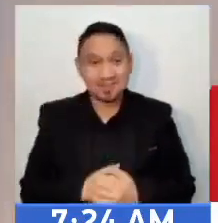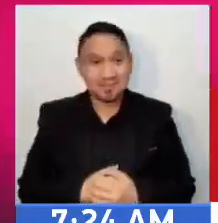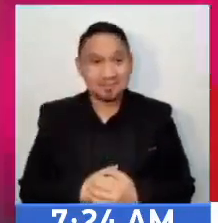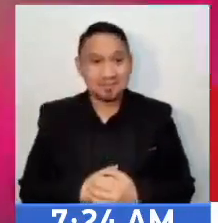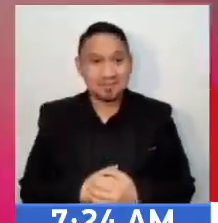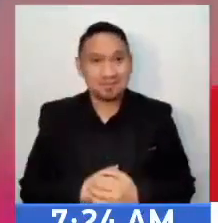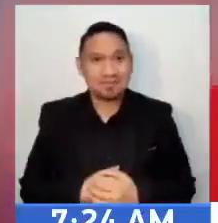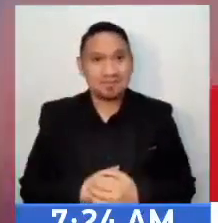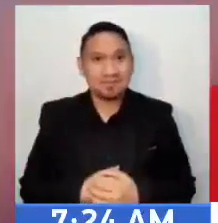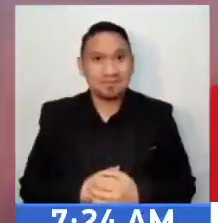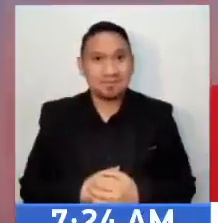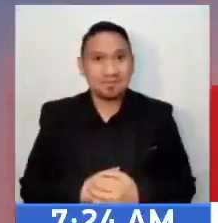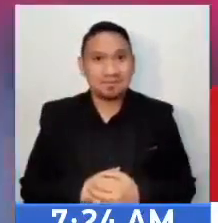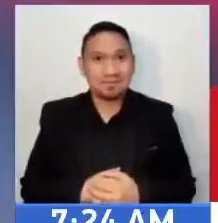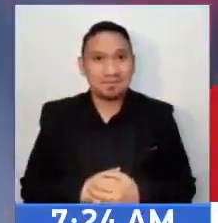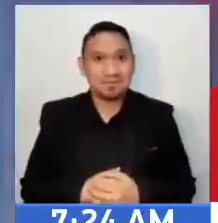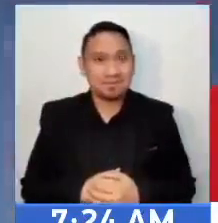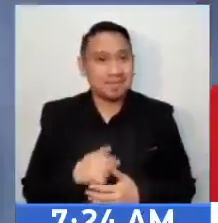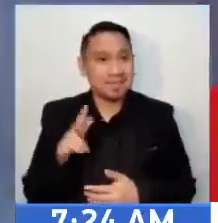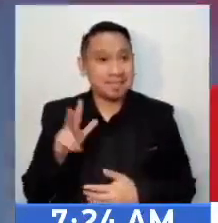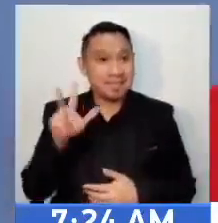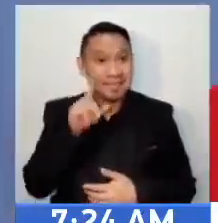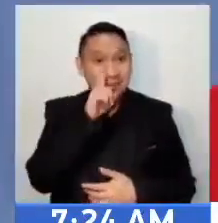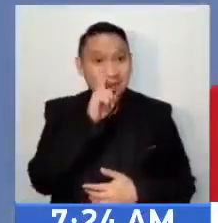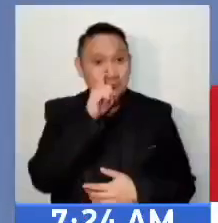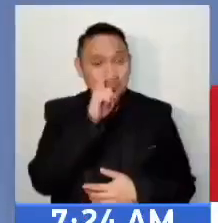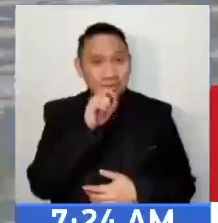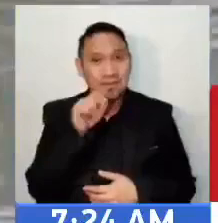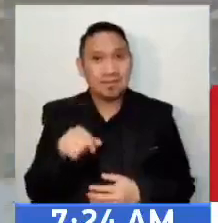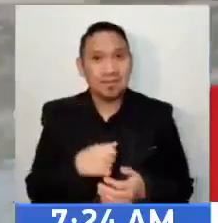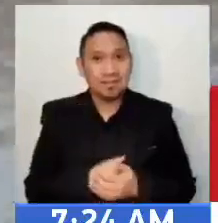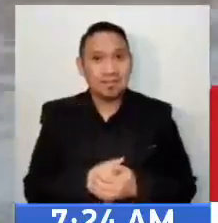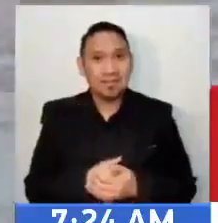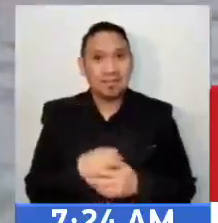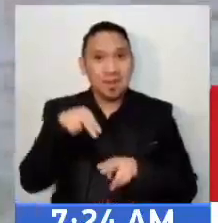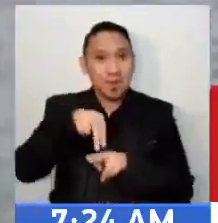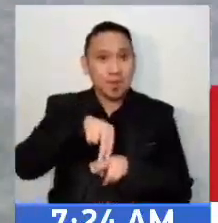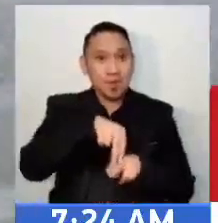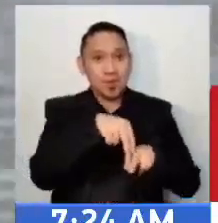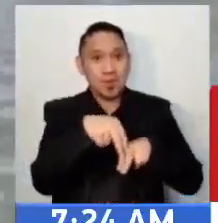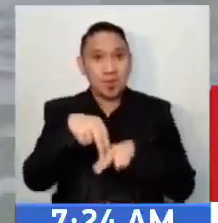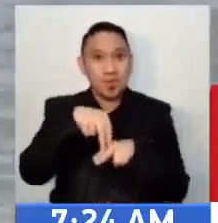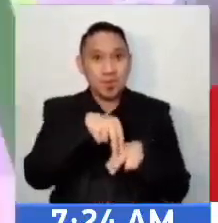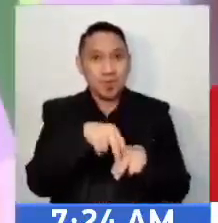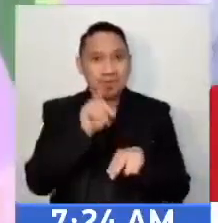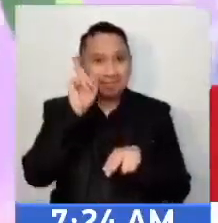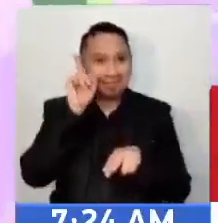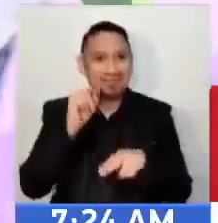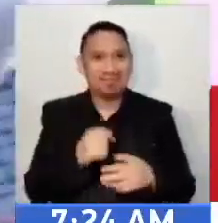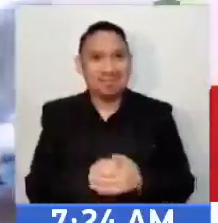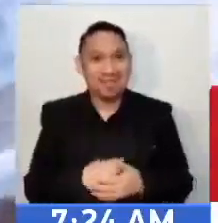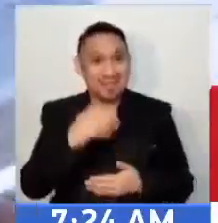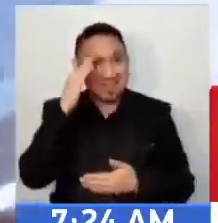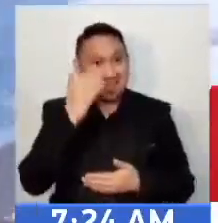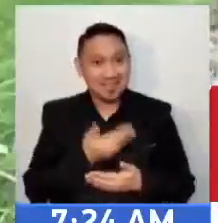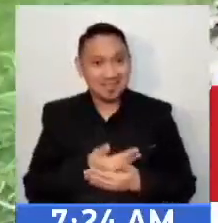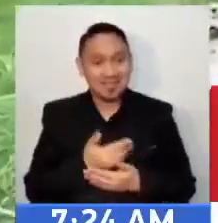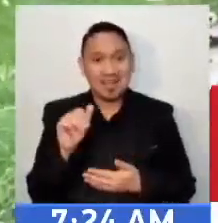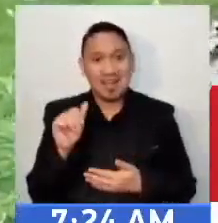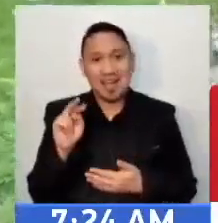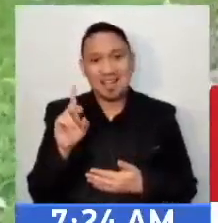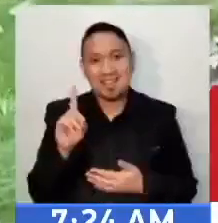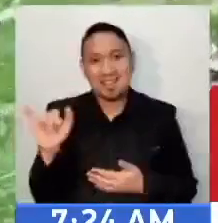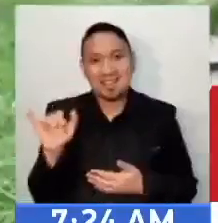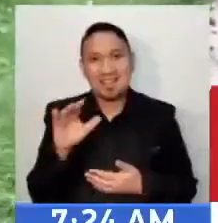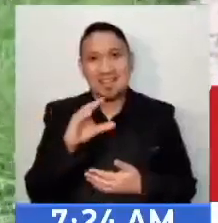At the age of 3, nasa kanyang surfer girl era na si Lilo Alipayo, ang anak ni Andy Eigenman at champion surfer